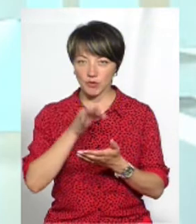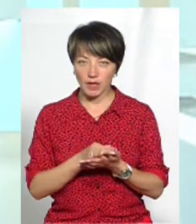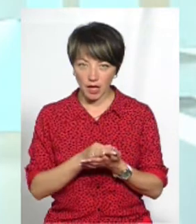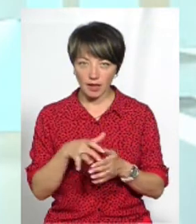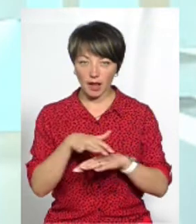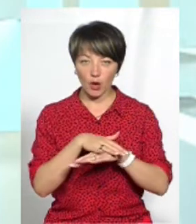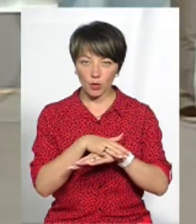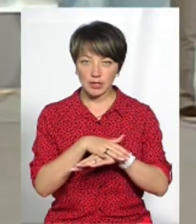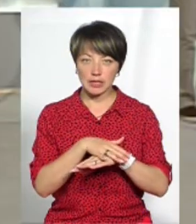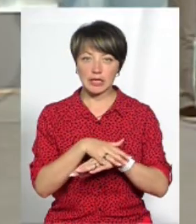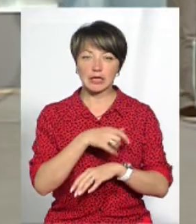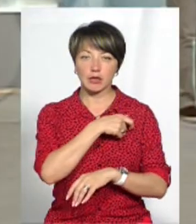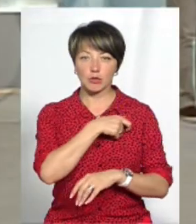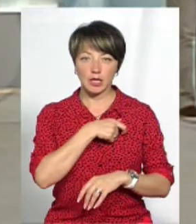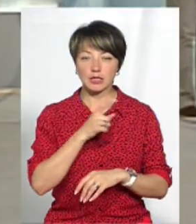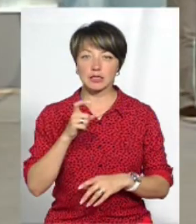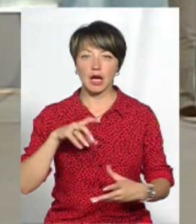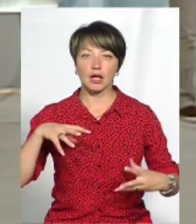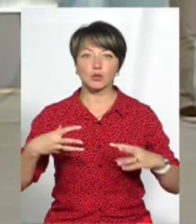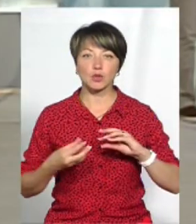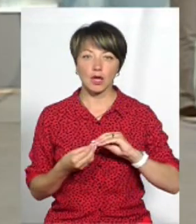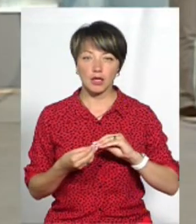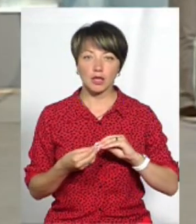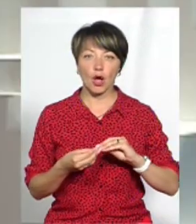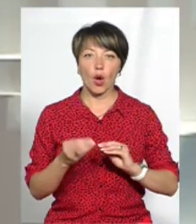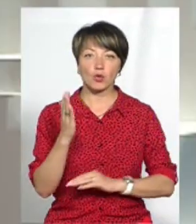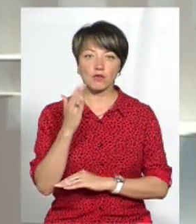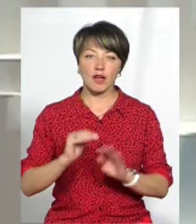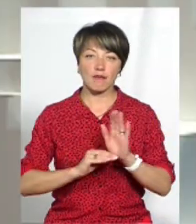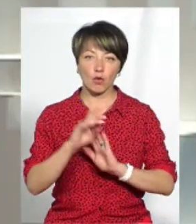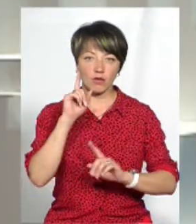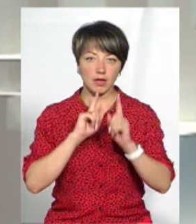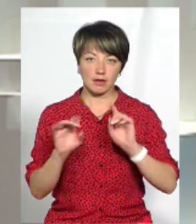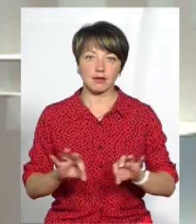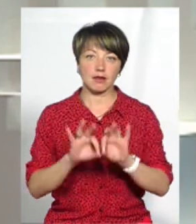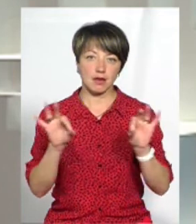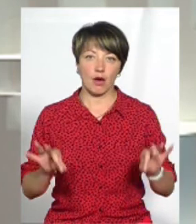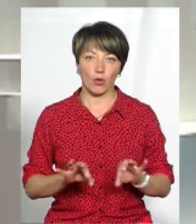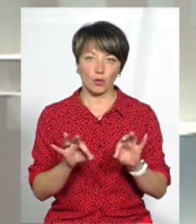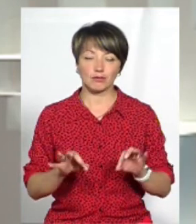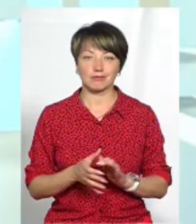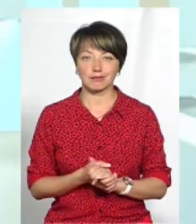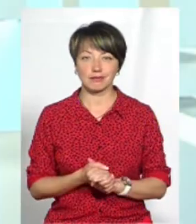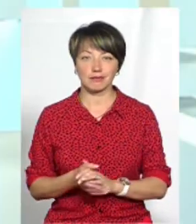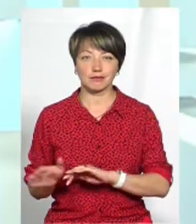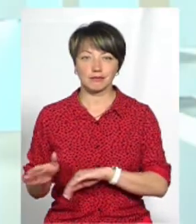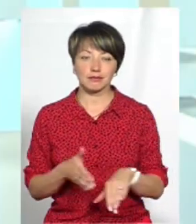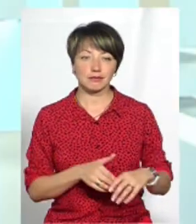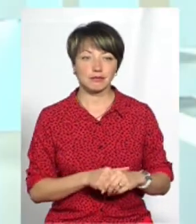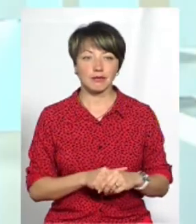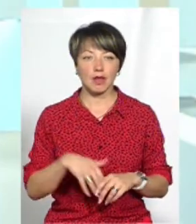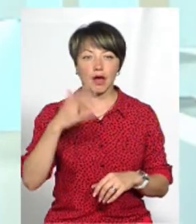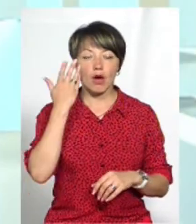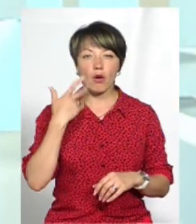несе народний депутат за результати голосування у Верховній Раді? Ніякої. Правильно.